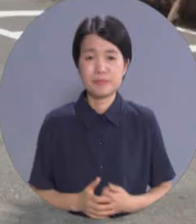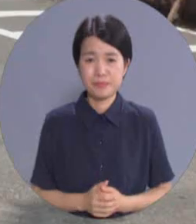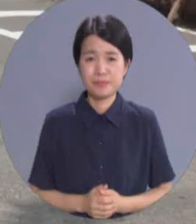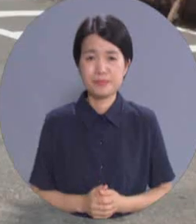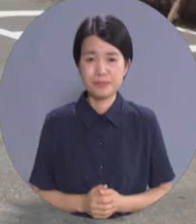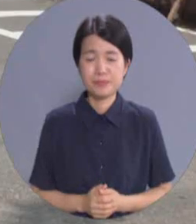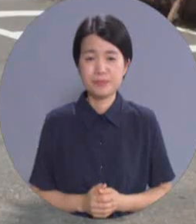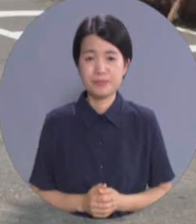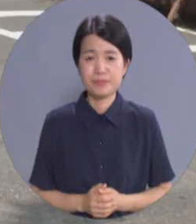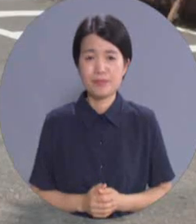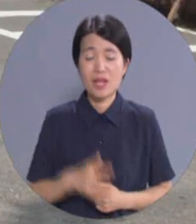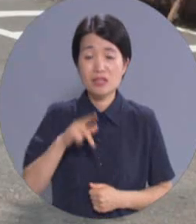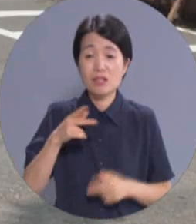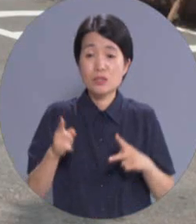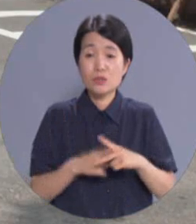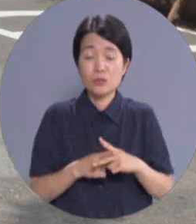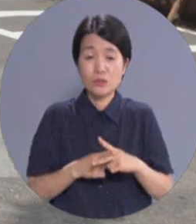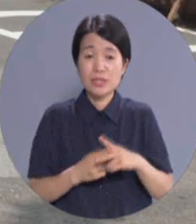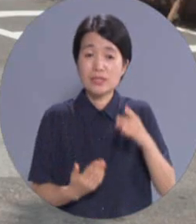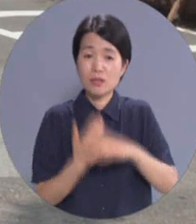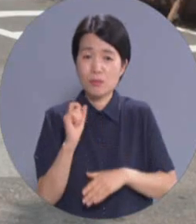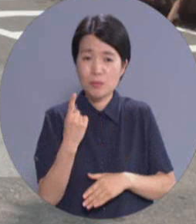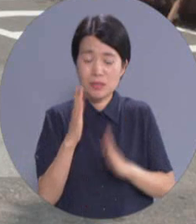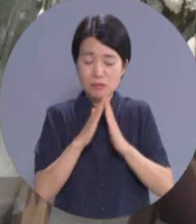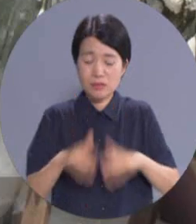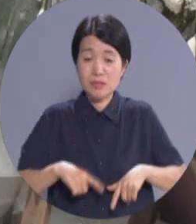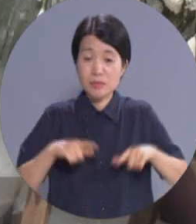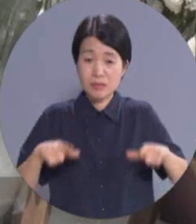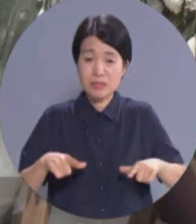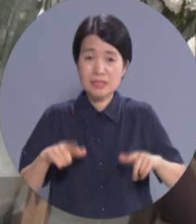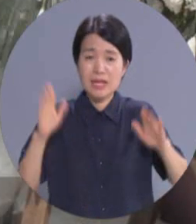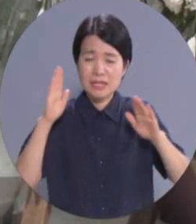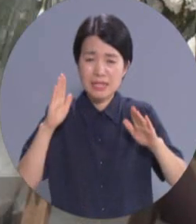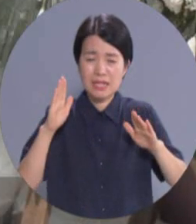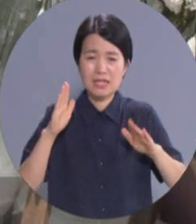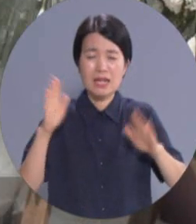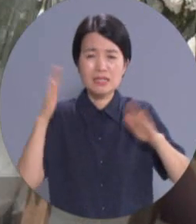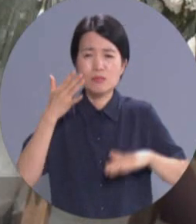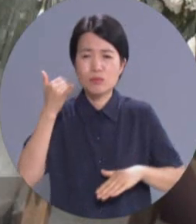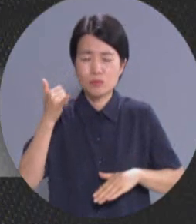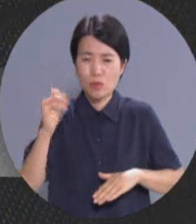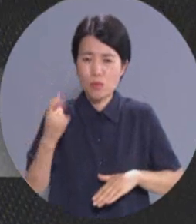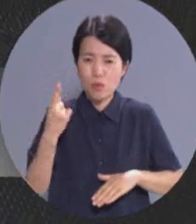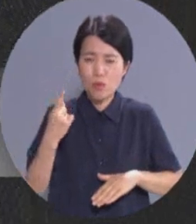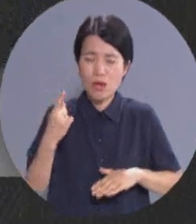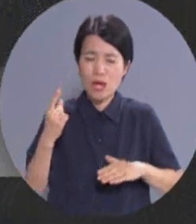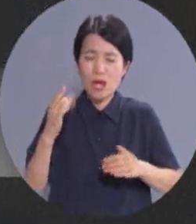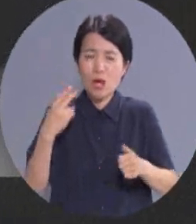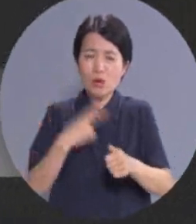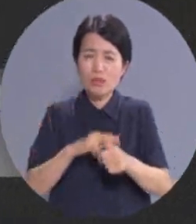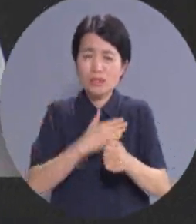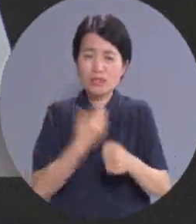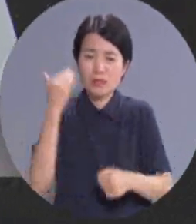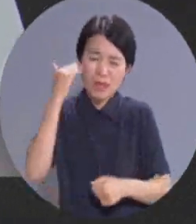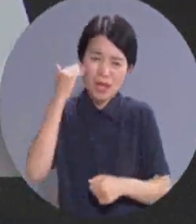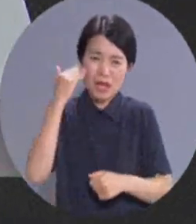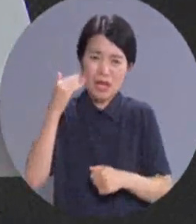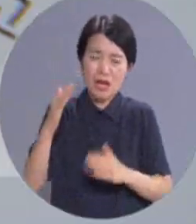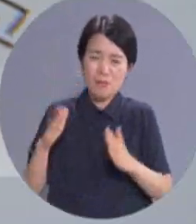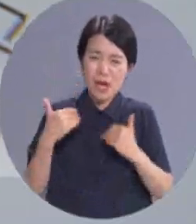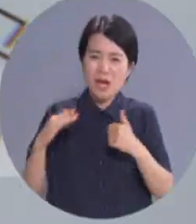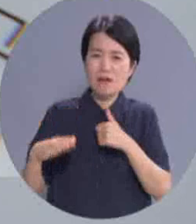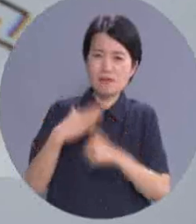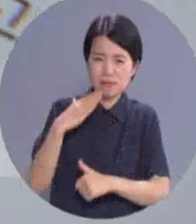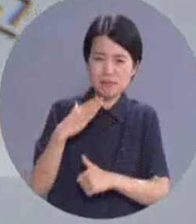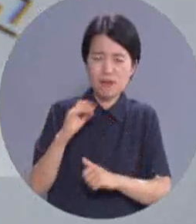같아요 서이초 사건을 계기로 전남지역에서도 학생과 학부모로부터 교권 침해를 당했다는 이른바